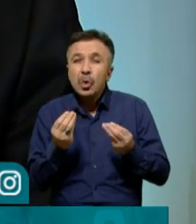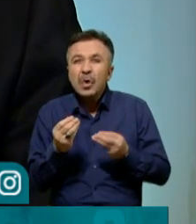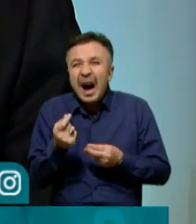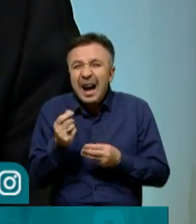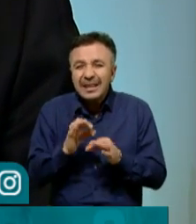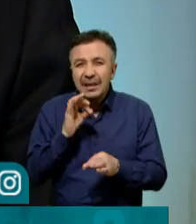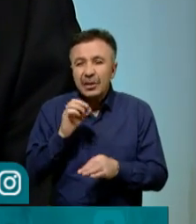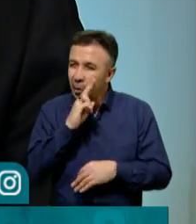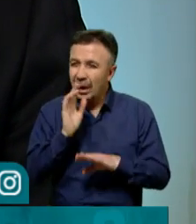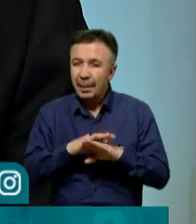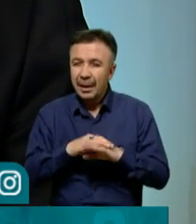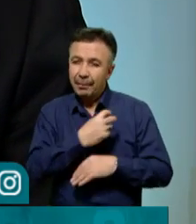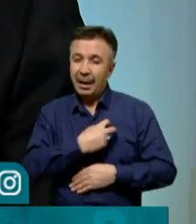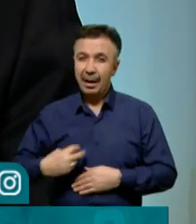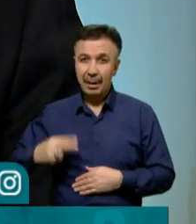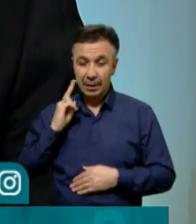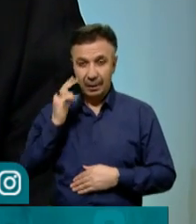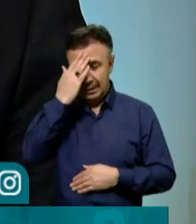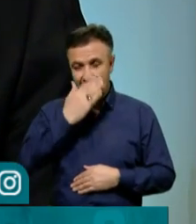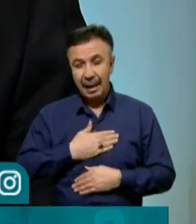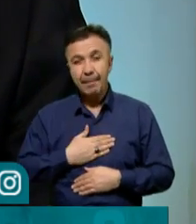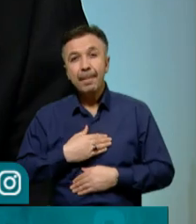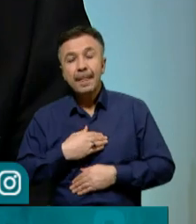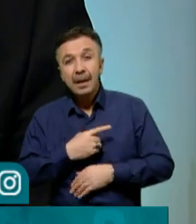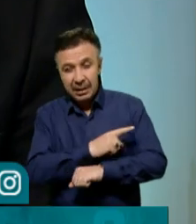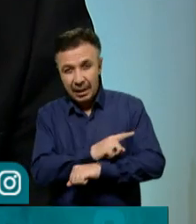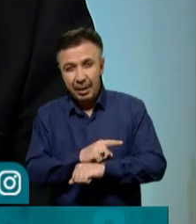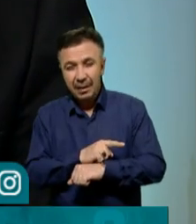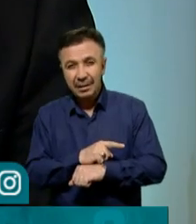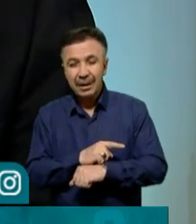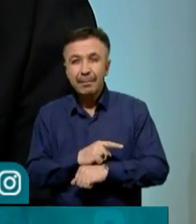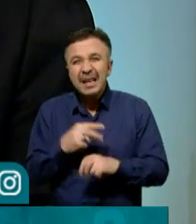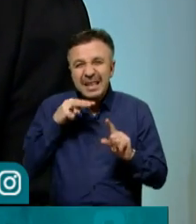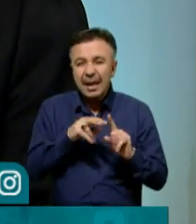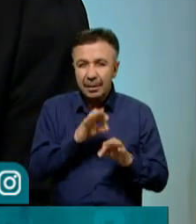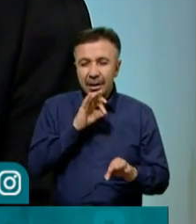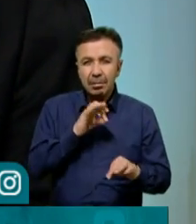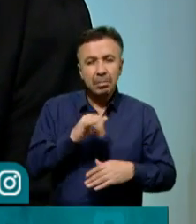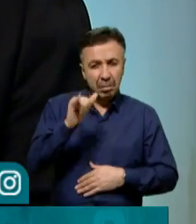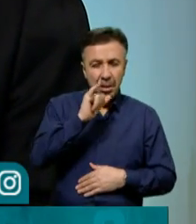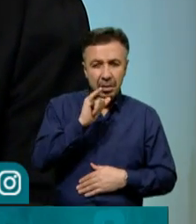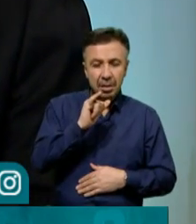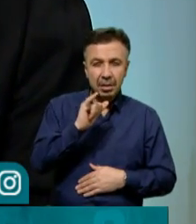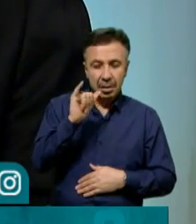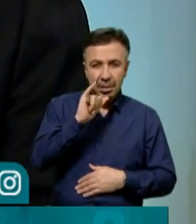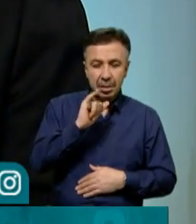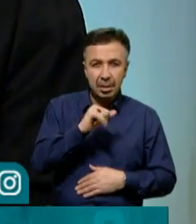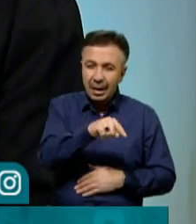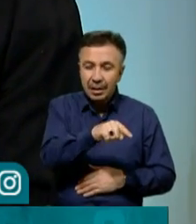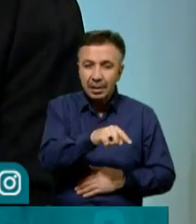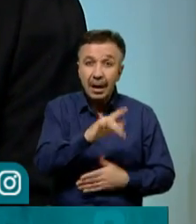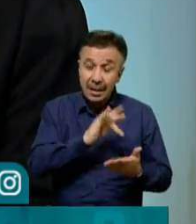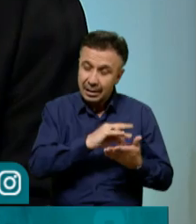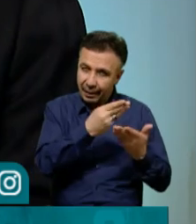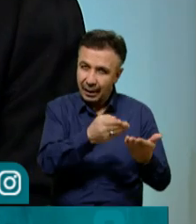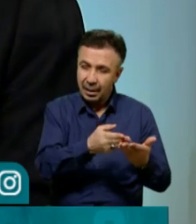Peygamber aleyhissalatü vesselam döneminde Allah kendinden razı olsun bir sahabe-i kiram içki içti, getirildi, ceza aldı. Sonra bir